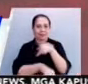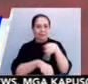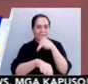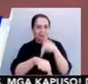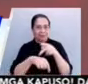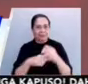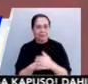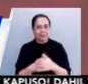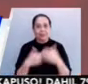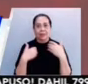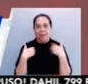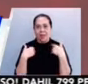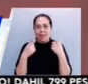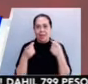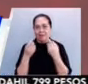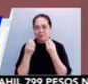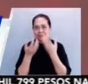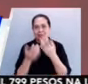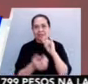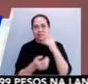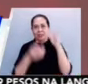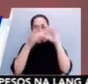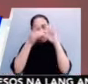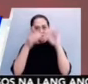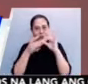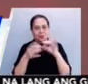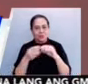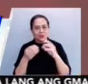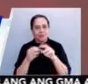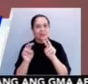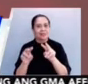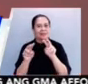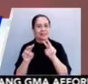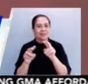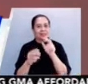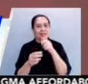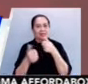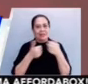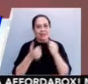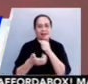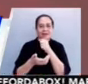tease na siya sa IG story ng inaabangang singing competition tomorrow.